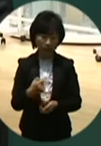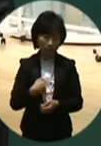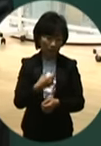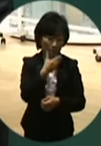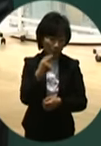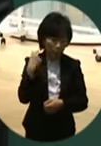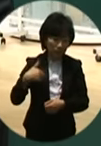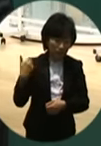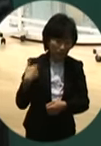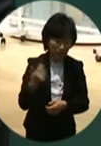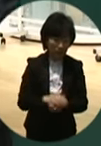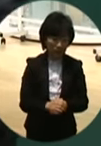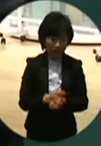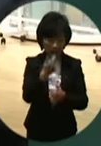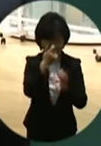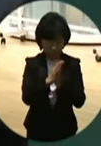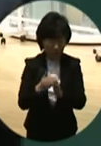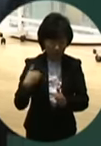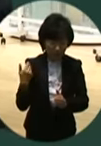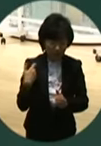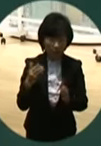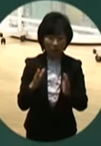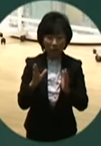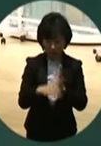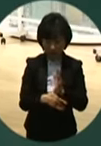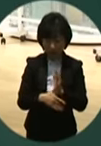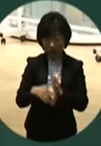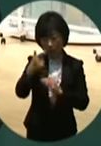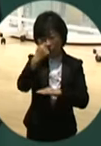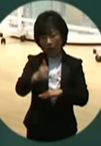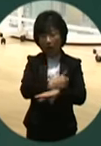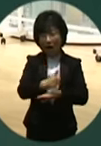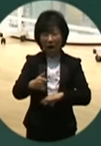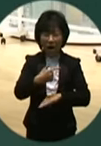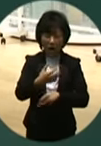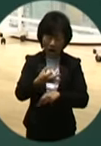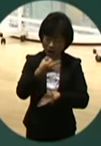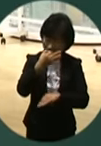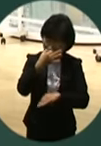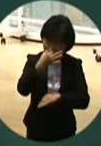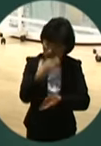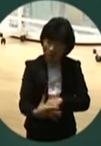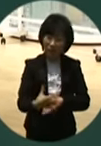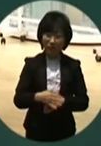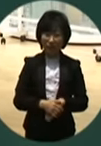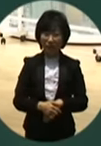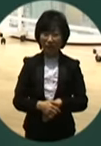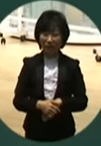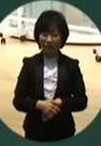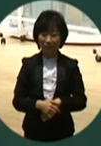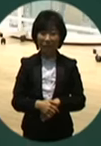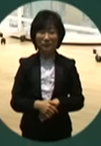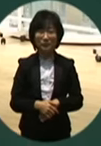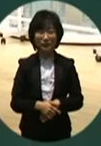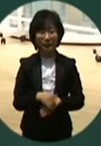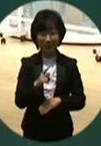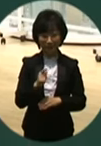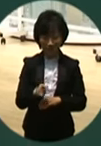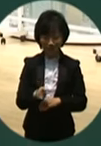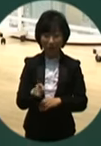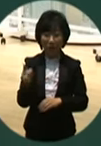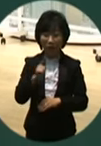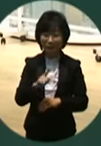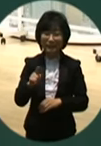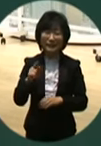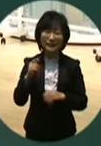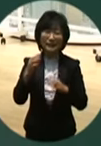너무 힘들었어요. So when I didn't know the gospel, when I didn't know evangelism, my walk of faith at church was so difficult. 그런데 금요일 어느 날이었어요. But then it was just